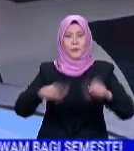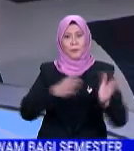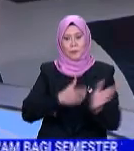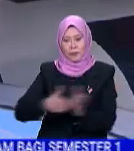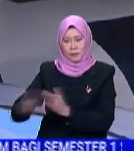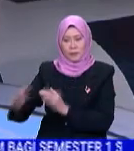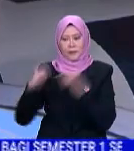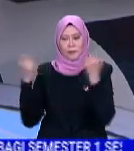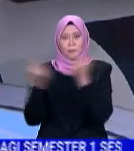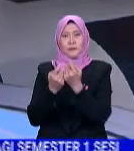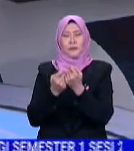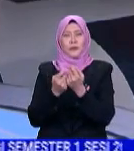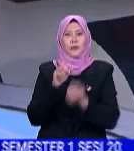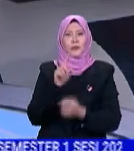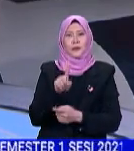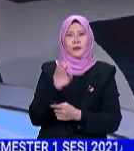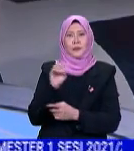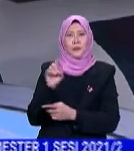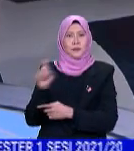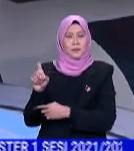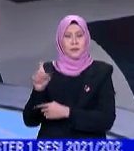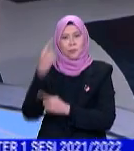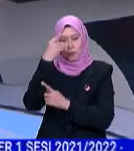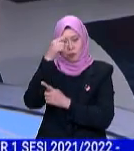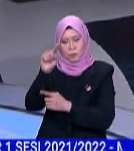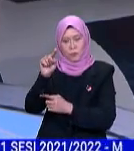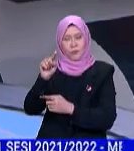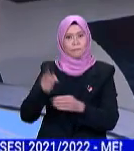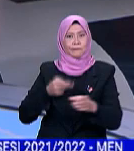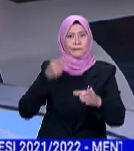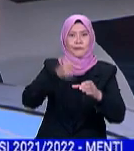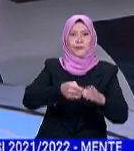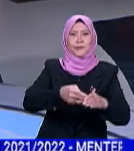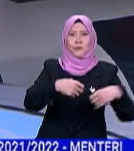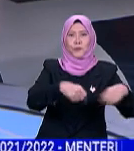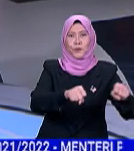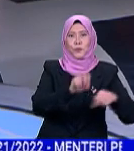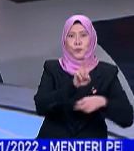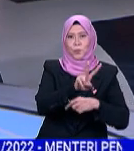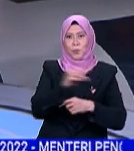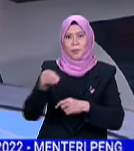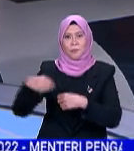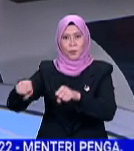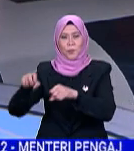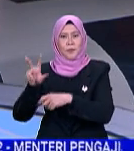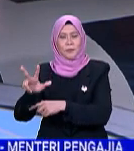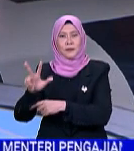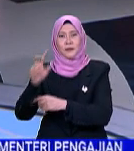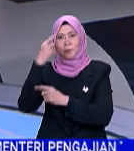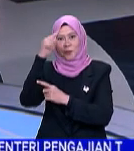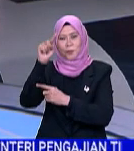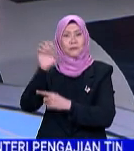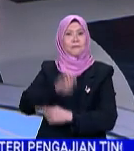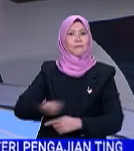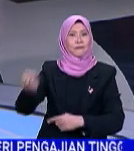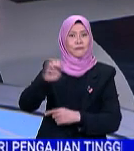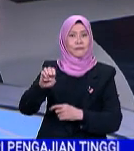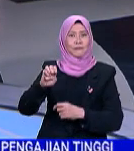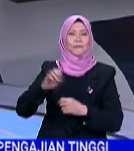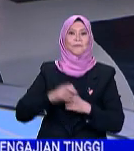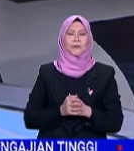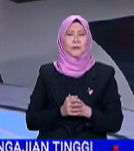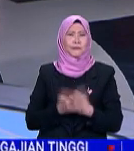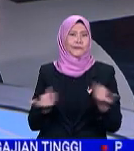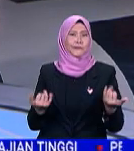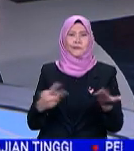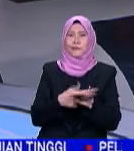Perancangan pasukan One SOX TKR Racing untuk kembali ke kancah Moto2 dan Moto3 kejuaraan motosikal Eropah CEV musim depan sedikit